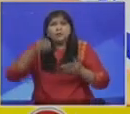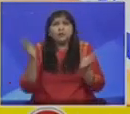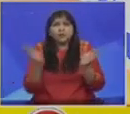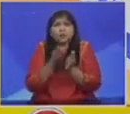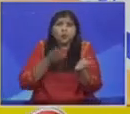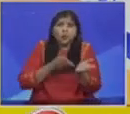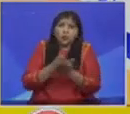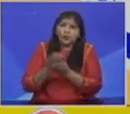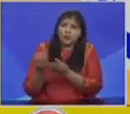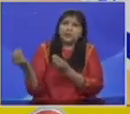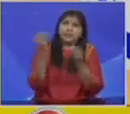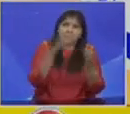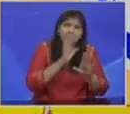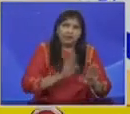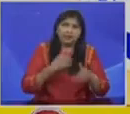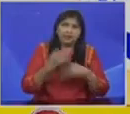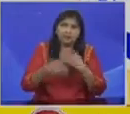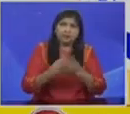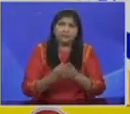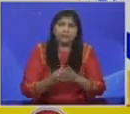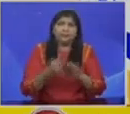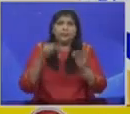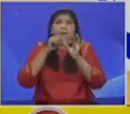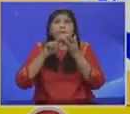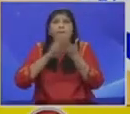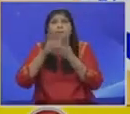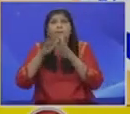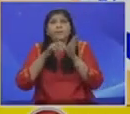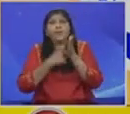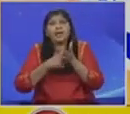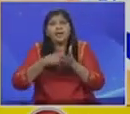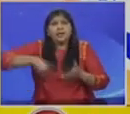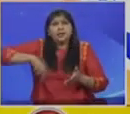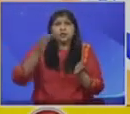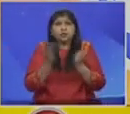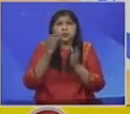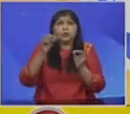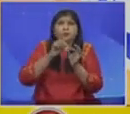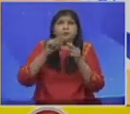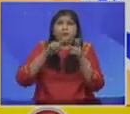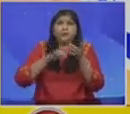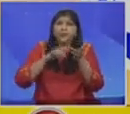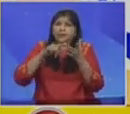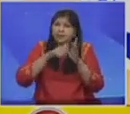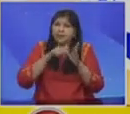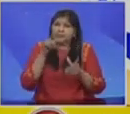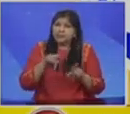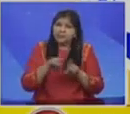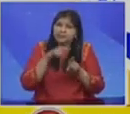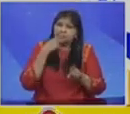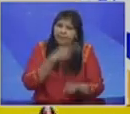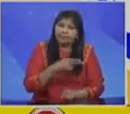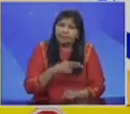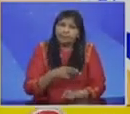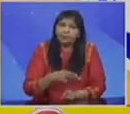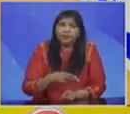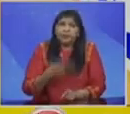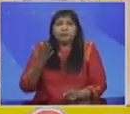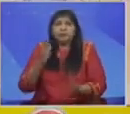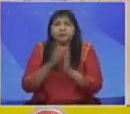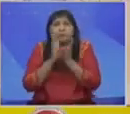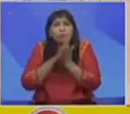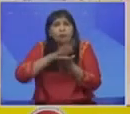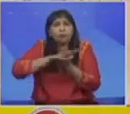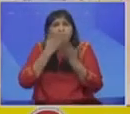गांव-गांव में पहुंच रहा है। बिहार के बेतिया में यही हुआ है, जिसके बारे में मुझे मीडिया में पढ़ने को